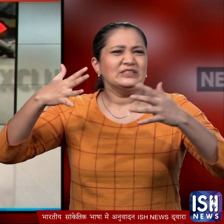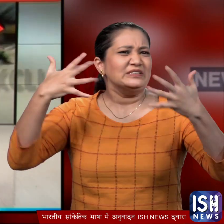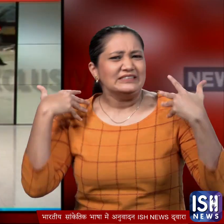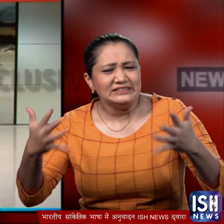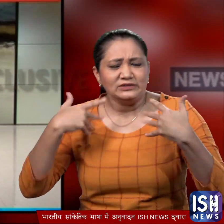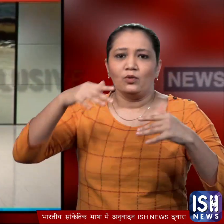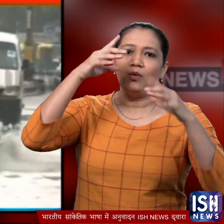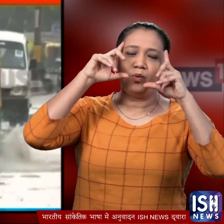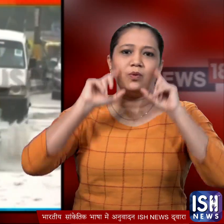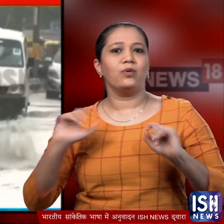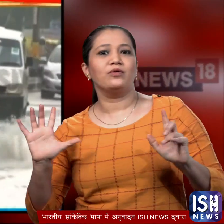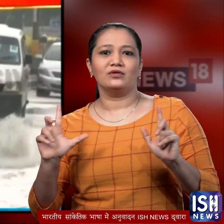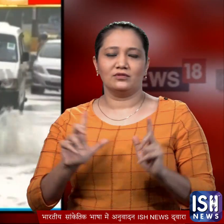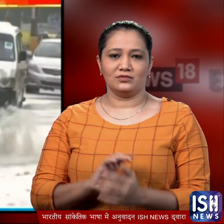मिली।